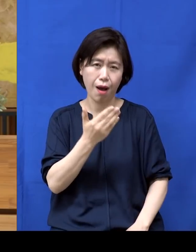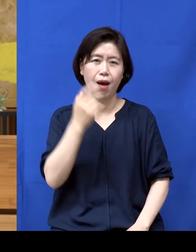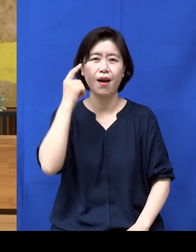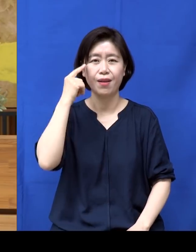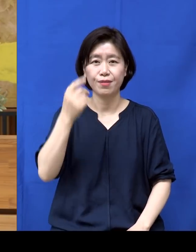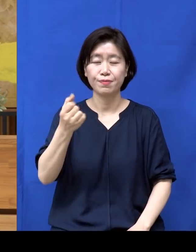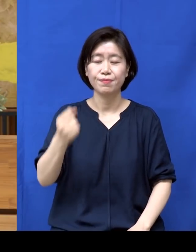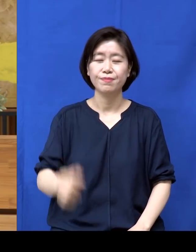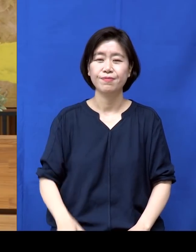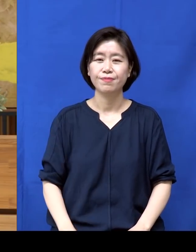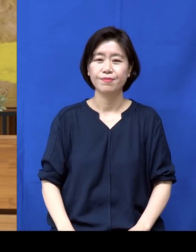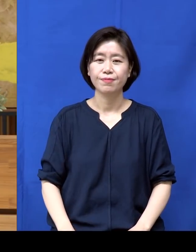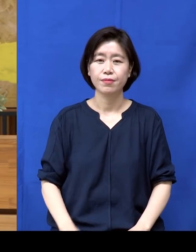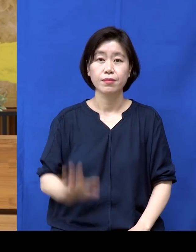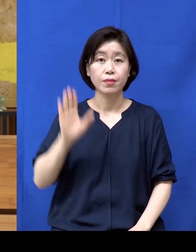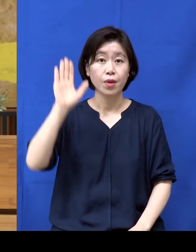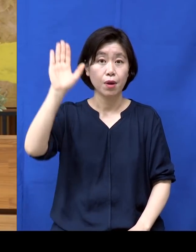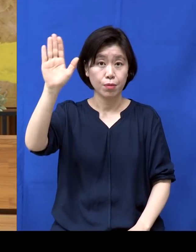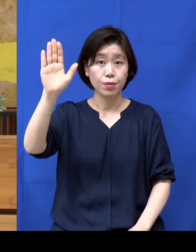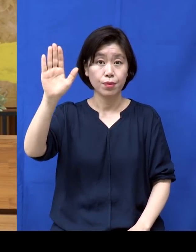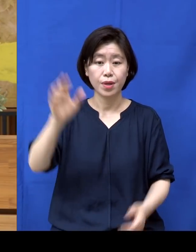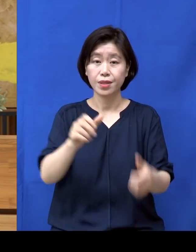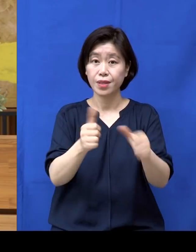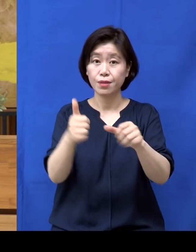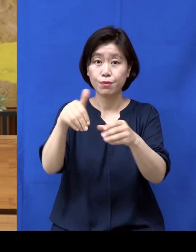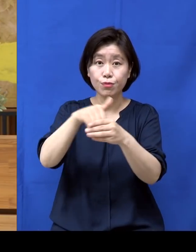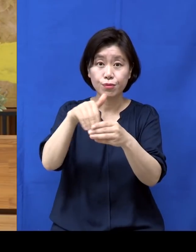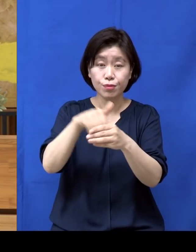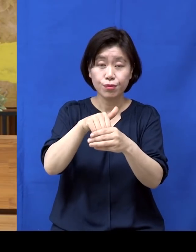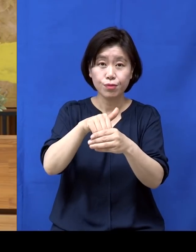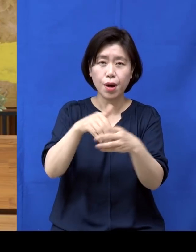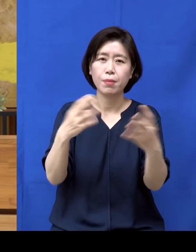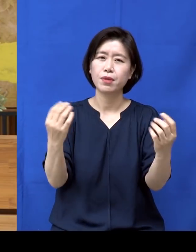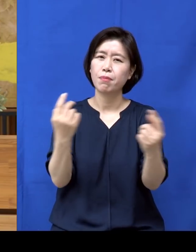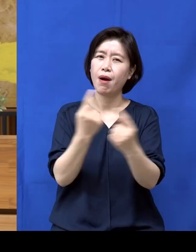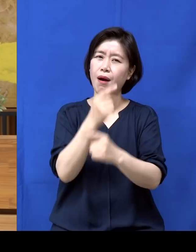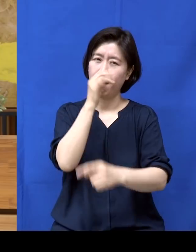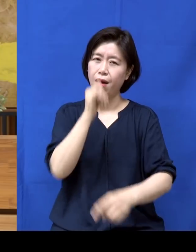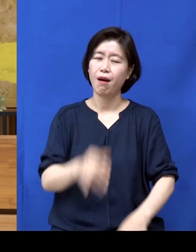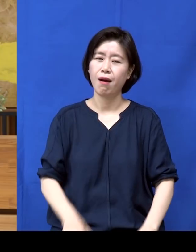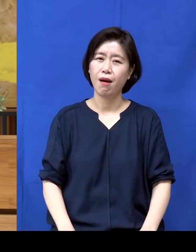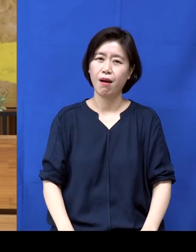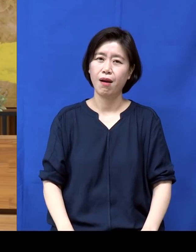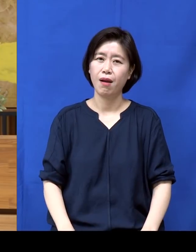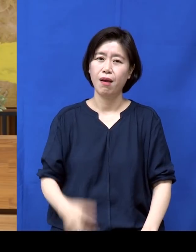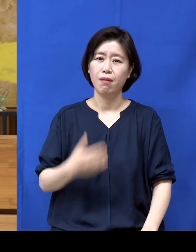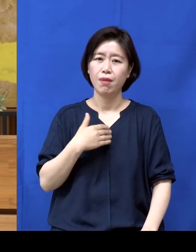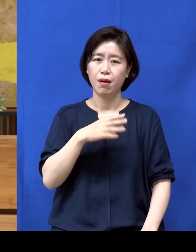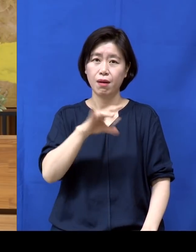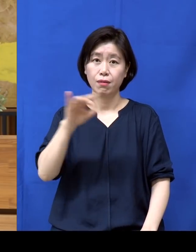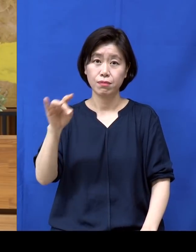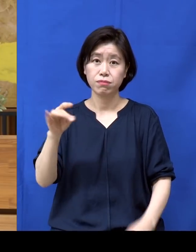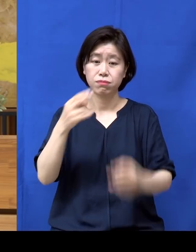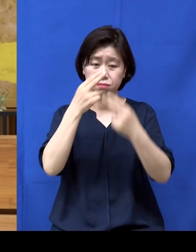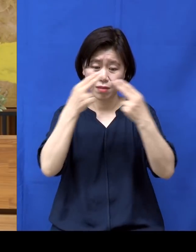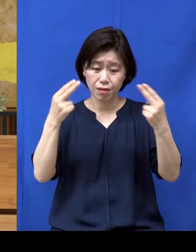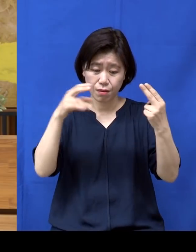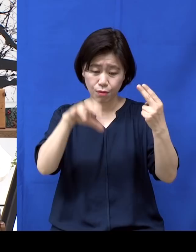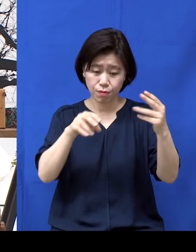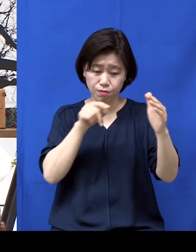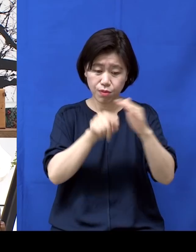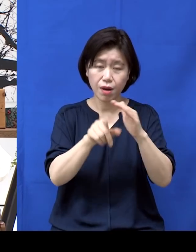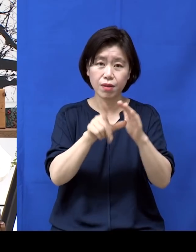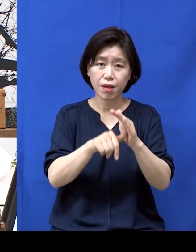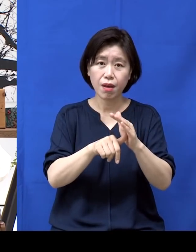장례식의 북토도 아마 좀 앞으로 좀 변하겠죠. 저는 네. 사실 많은 장례식장 가면서 이게 무슨 이렇게 무의미한 식사를 하고 앉아서